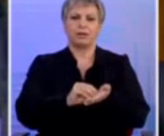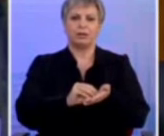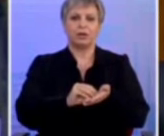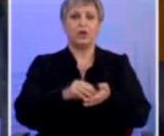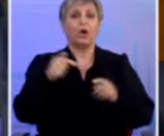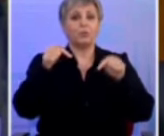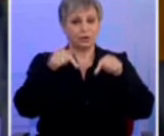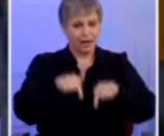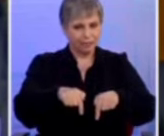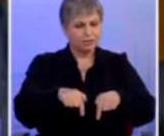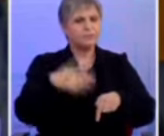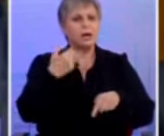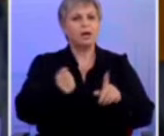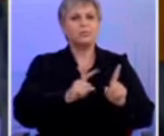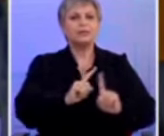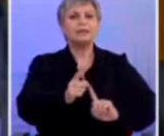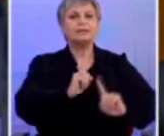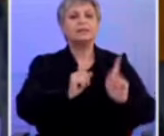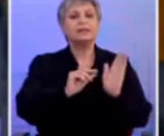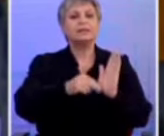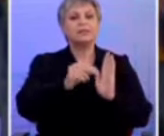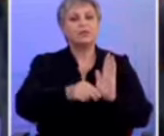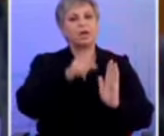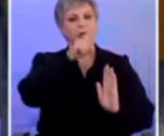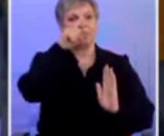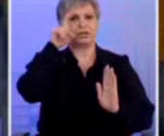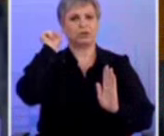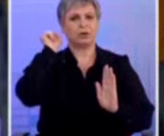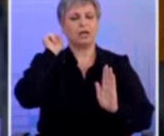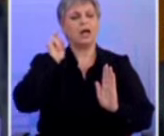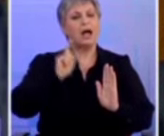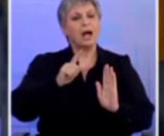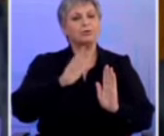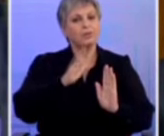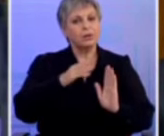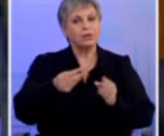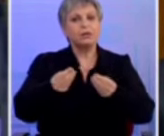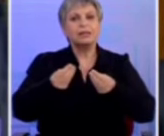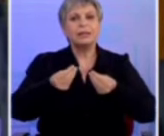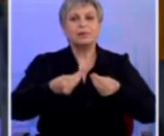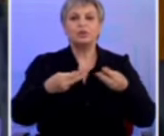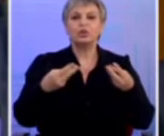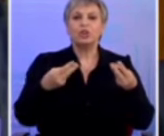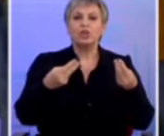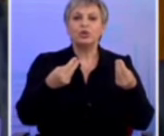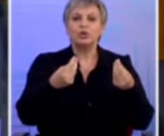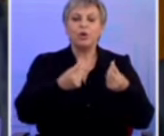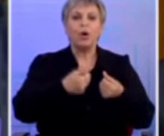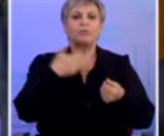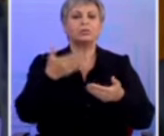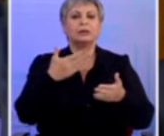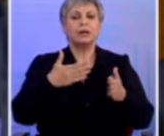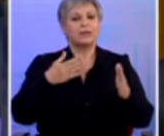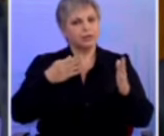συμφωνία δύσκολη, η οποία όμως μπορεί να δώσει μια προοπτική εξόδου από την κρίση στο επόμενο διάστημα, πολύ γρηγορότερα από το